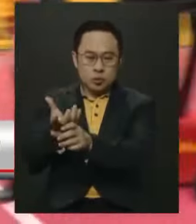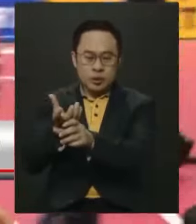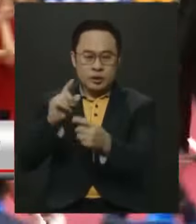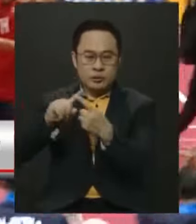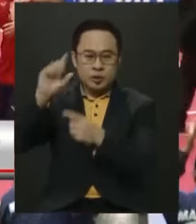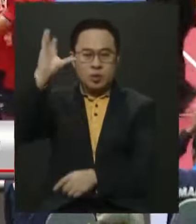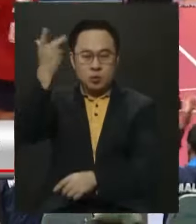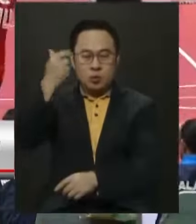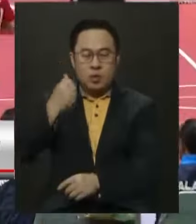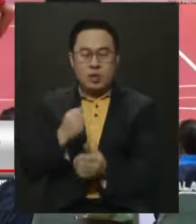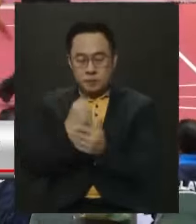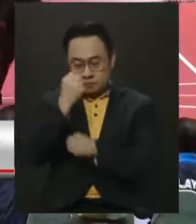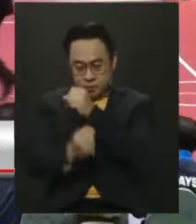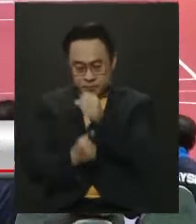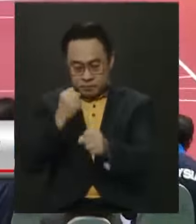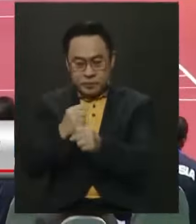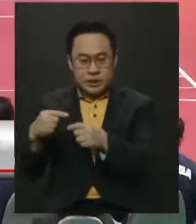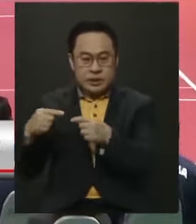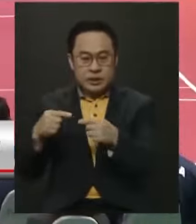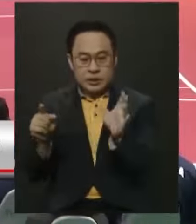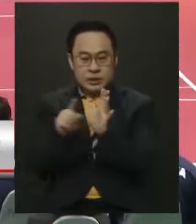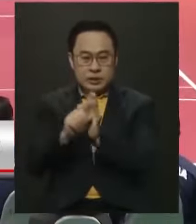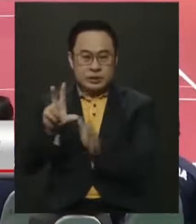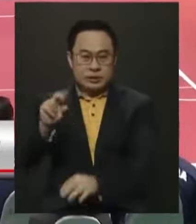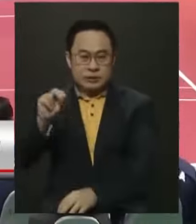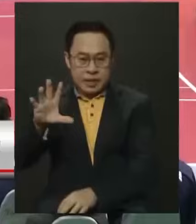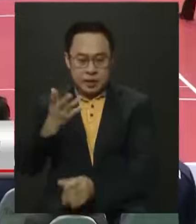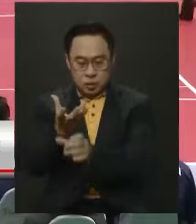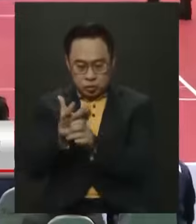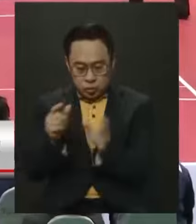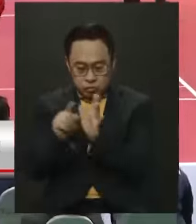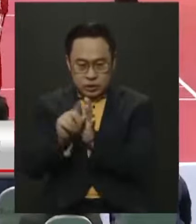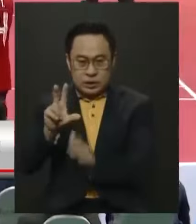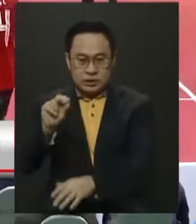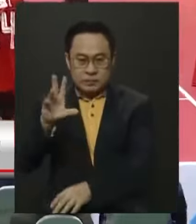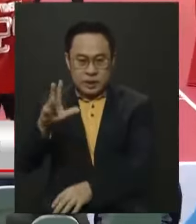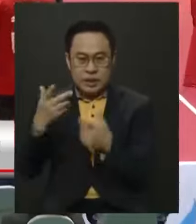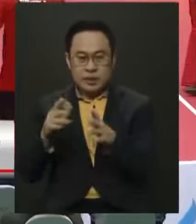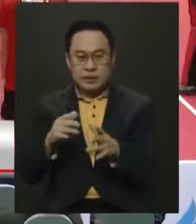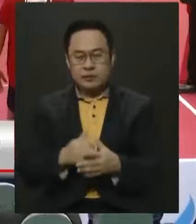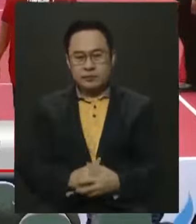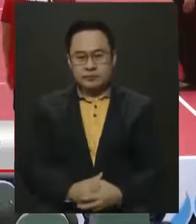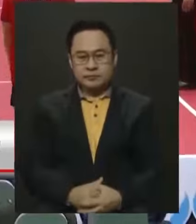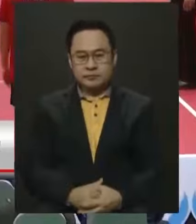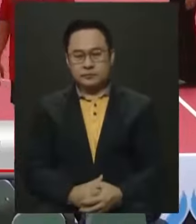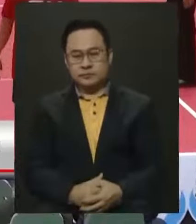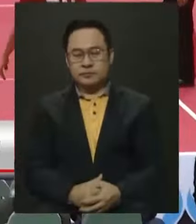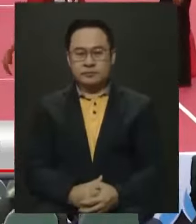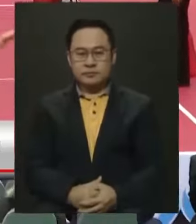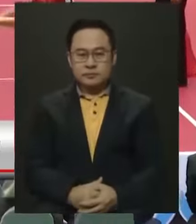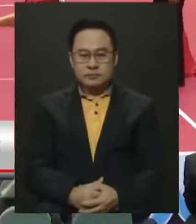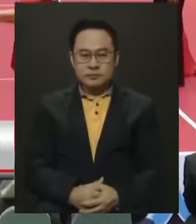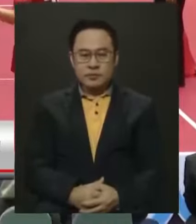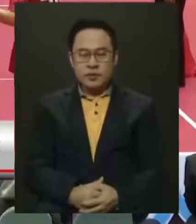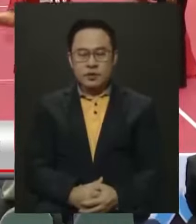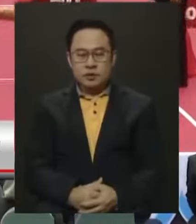และเป็นแชมป์สมัยที่35พร้อมกับได้ครองถ้วยพระราชทานคิงคัพอีกครั้งหนึ่งด้วยนะครับส่วนทีม